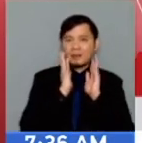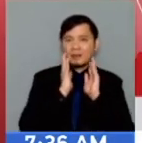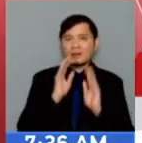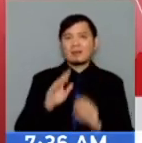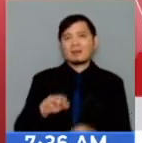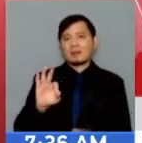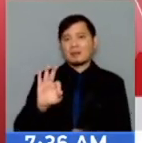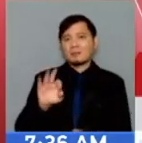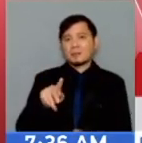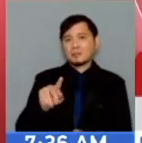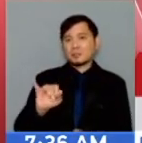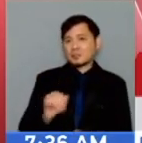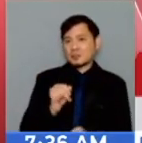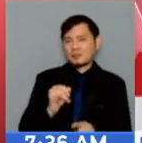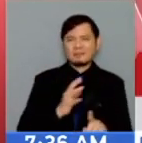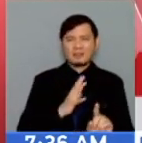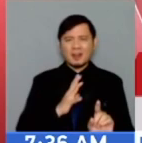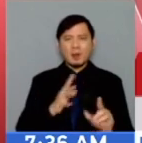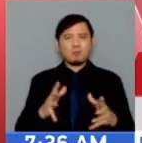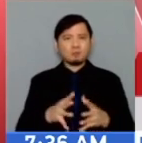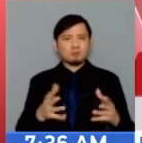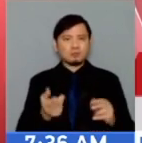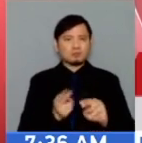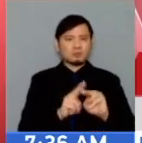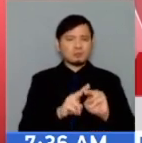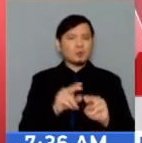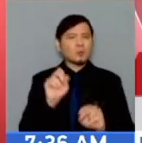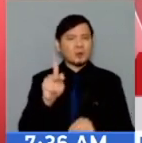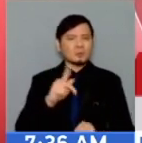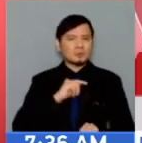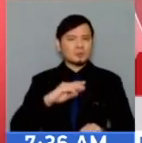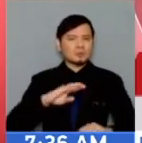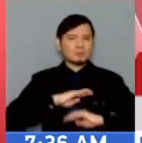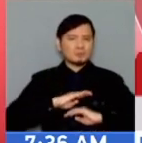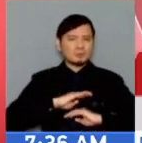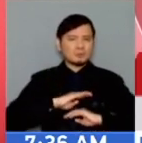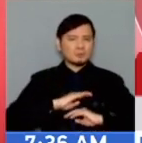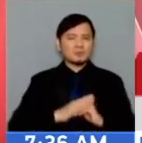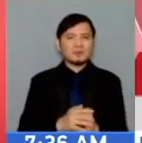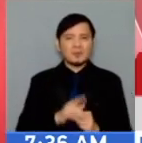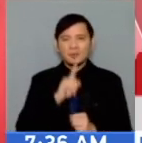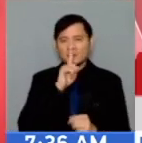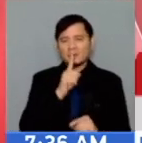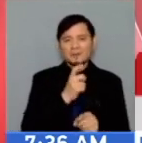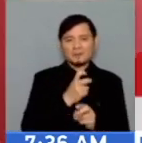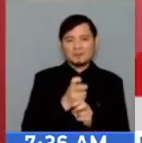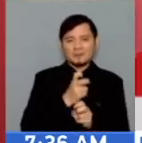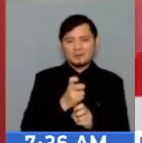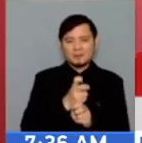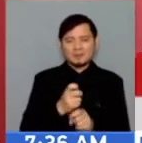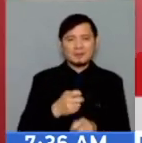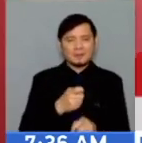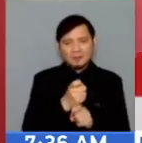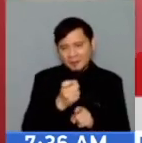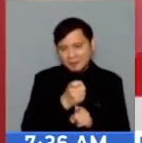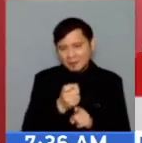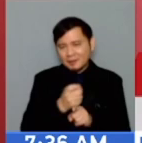tumaba. Okay na ako ng ganito. So yun, patawa niya talaga yun, even with other friends.